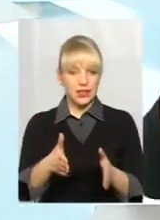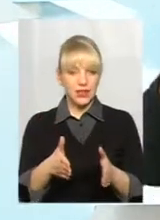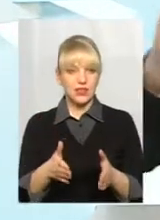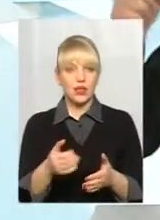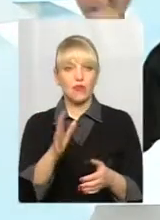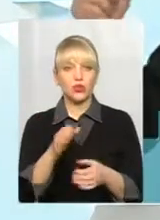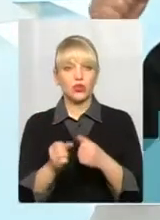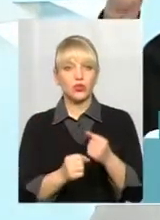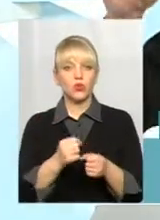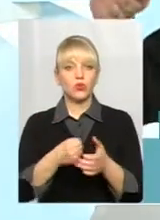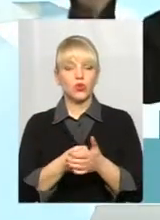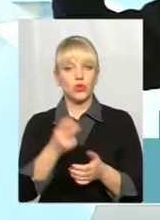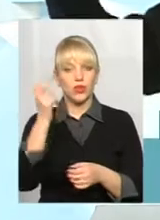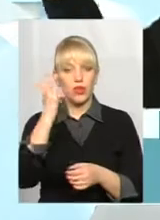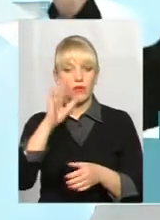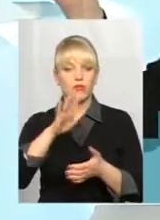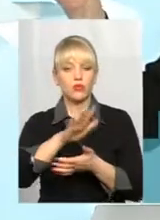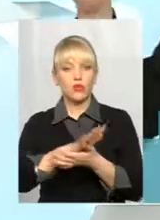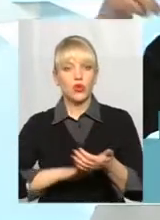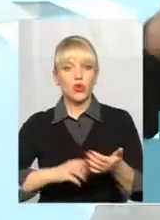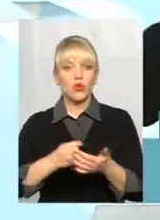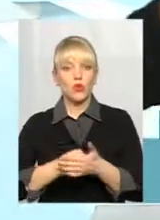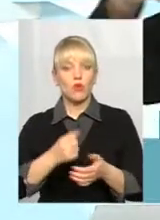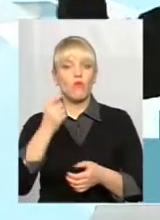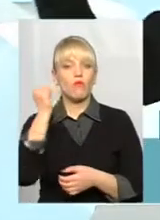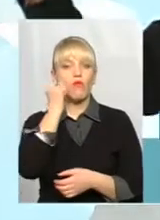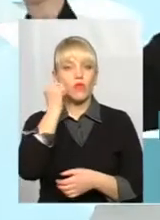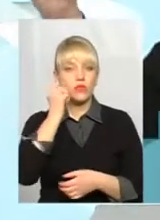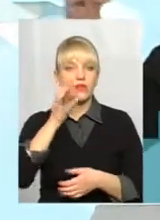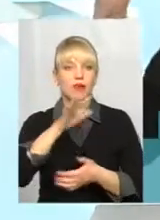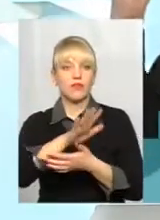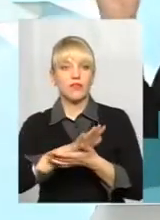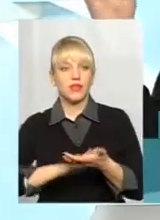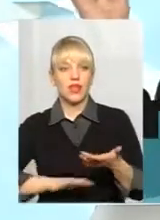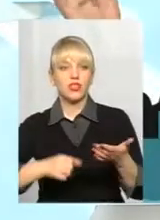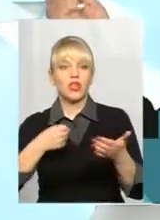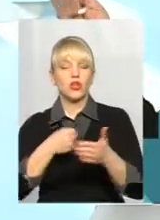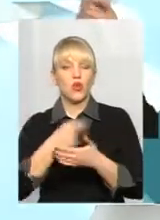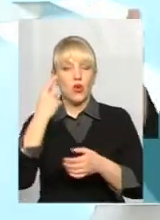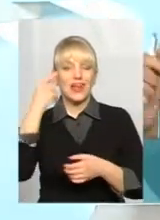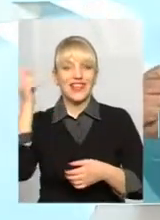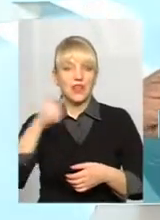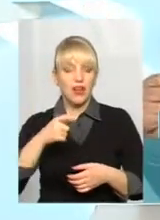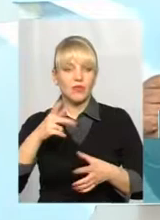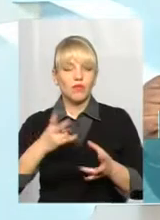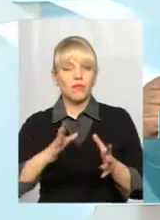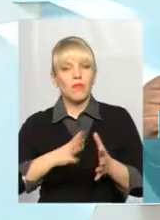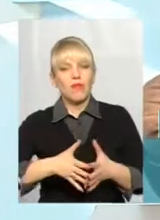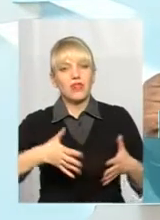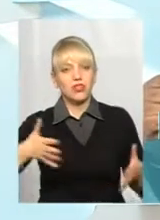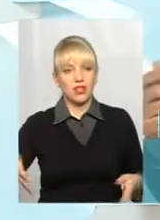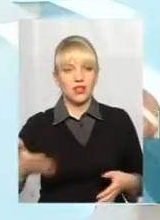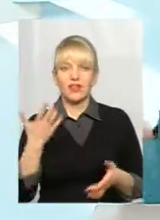Києва, потім вона продовжиться до Москви і далі до Китаю. Тобто вона мала мати масштабний такий проєкт. От якби не ці мурахи